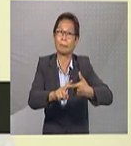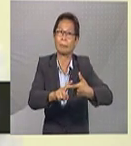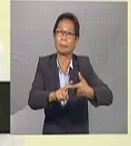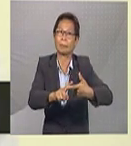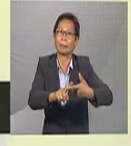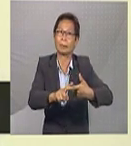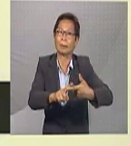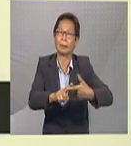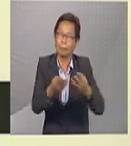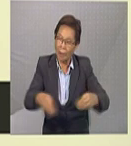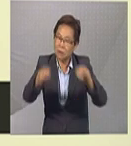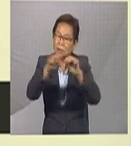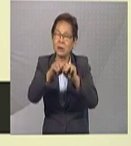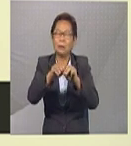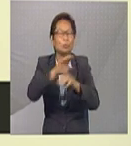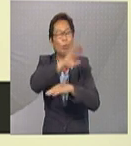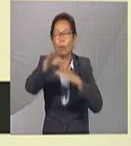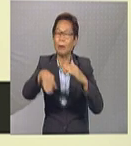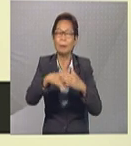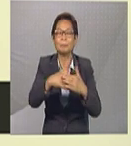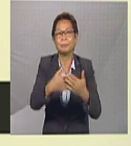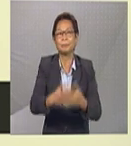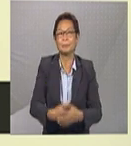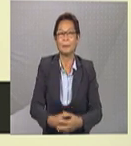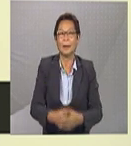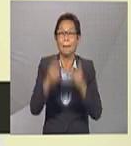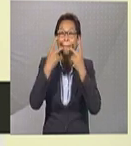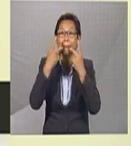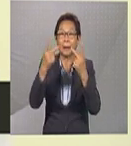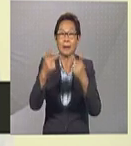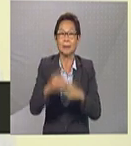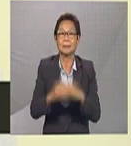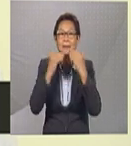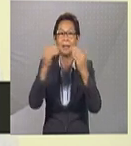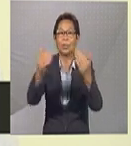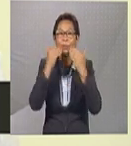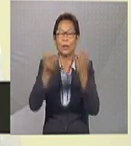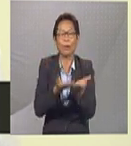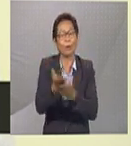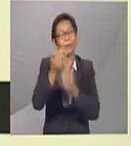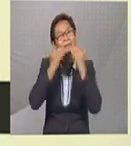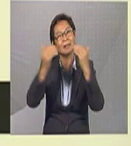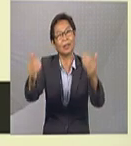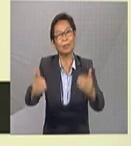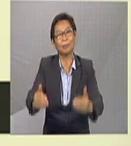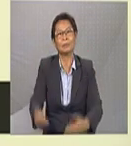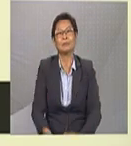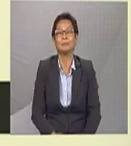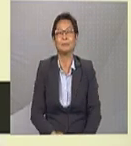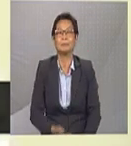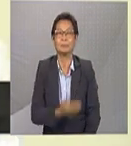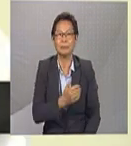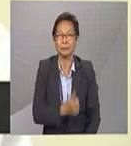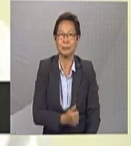ya, masjid, semua sekali lah. Public. Alright, terima kasih. Assalamualaikum.